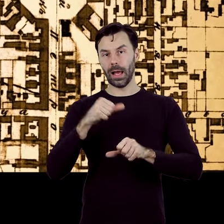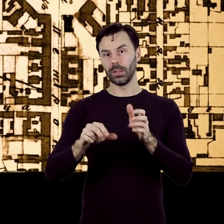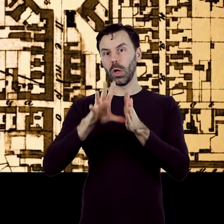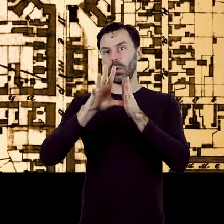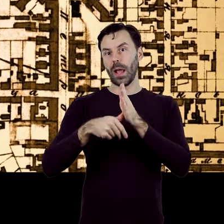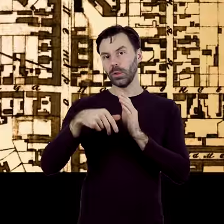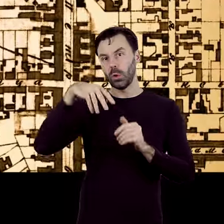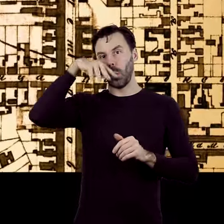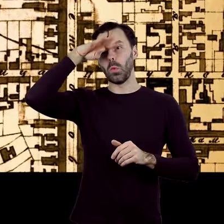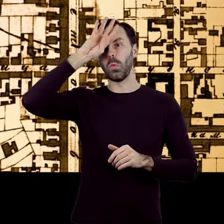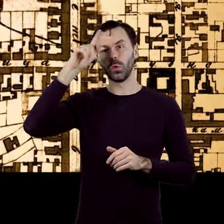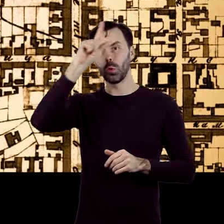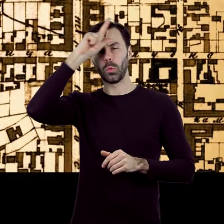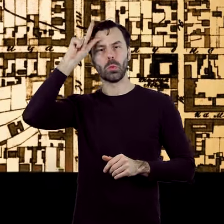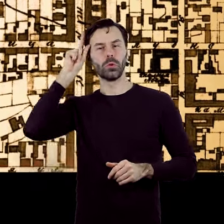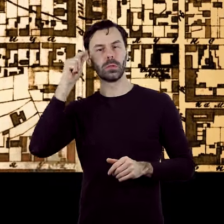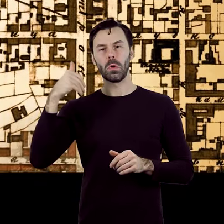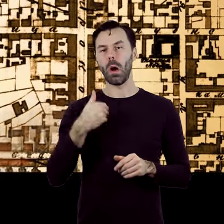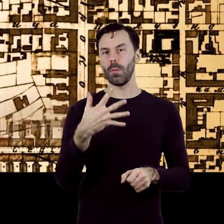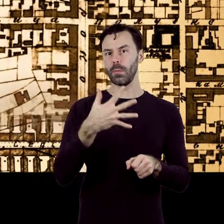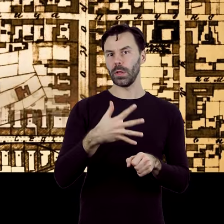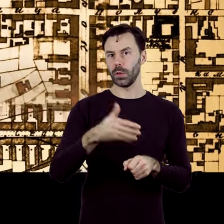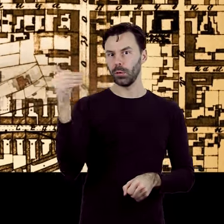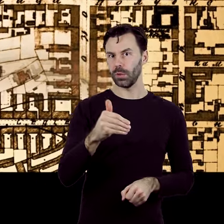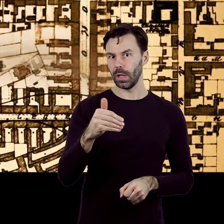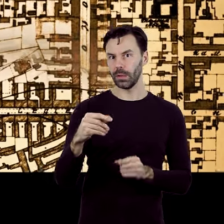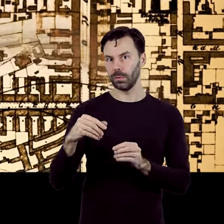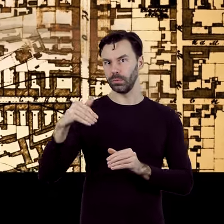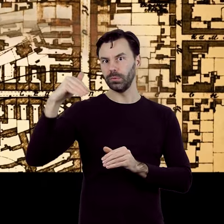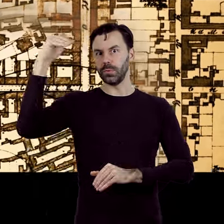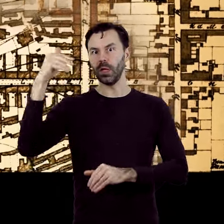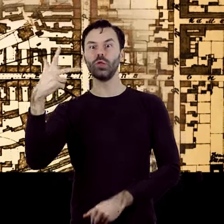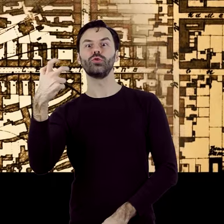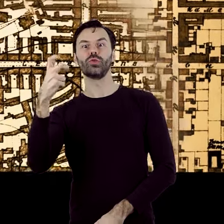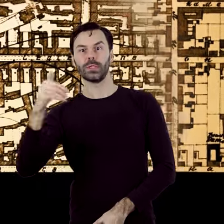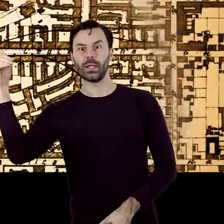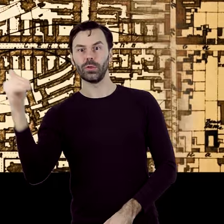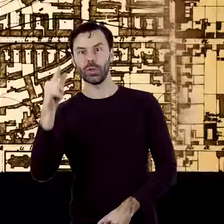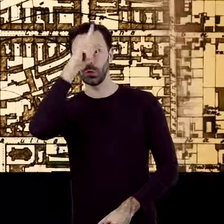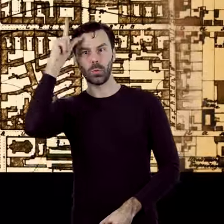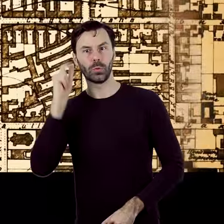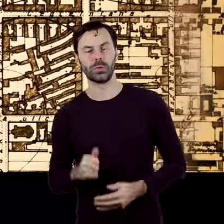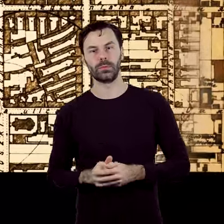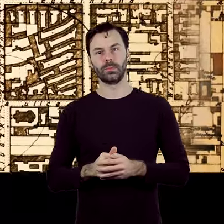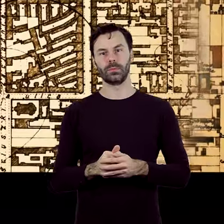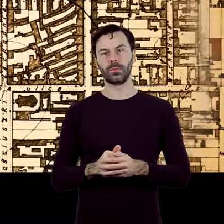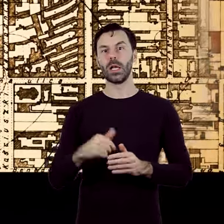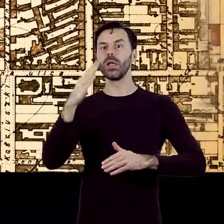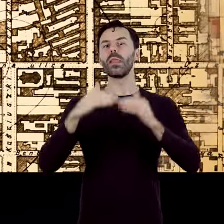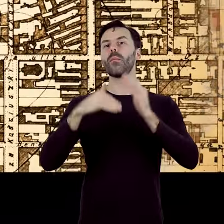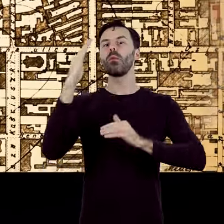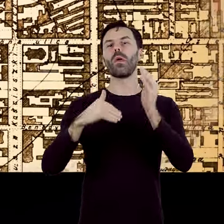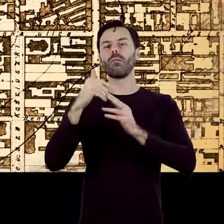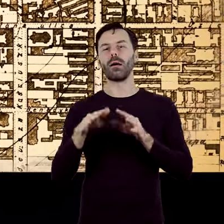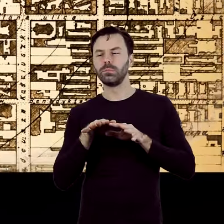liczba jej mieszkańców wzrosła z 50 tysięcy do ponad 300 tysięcy. Zabudowa miejska zaczęła wylewać się